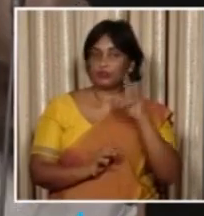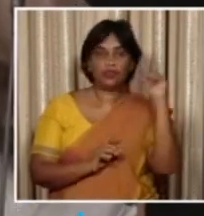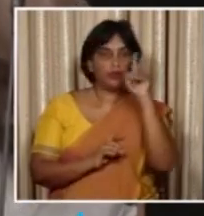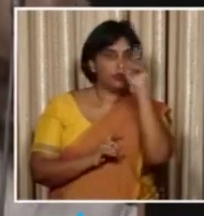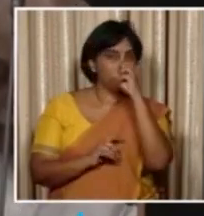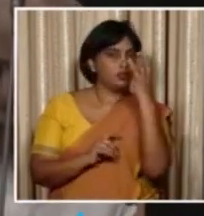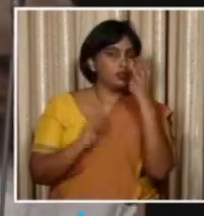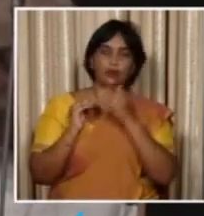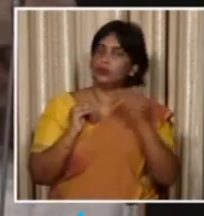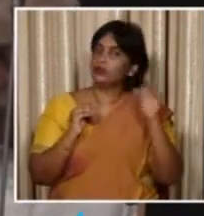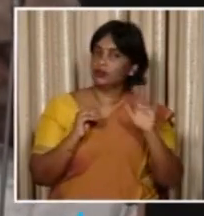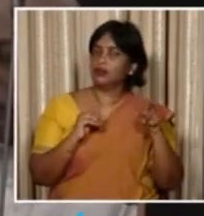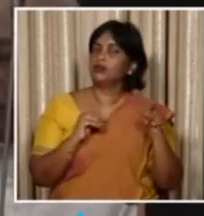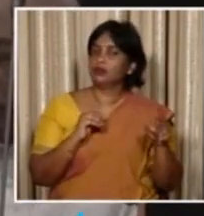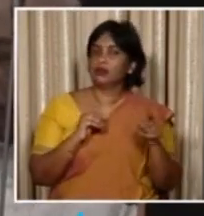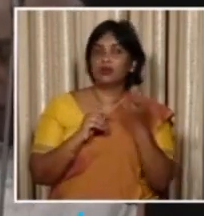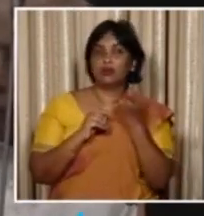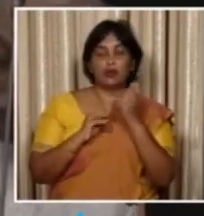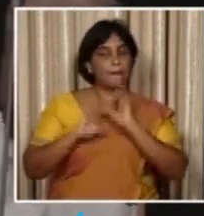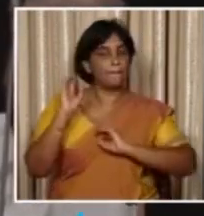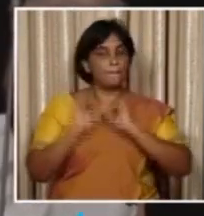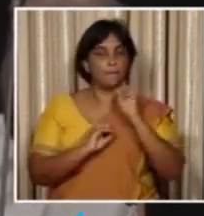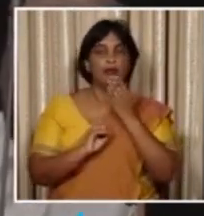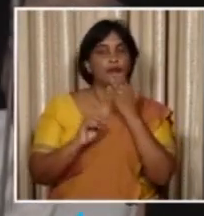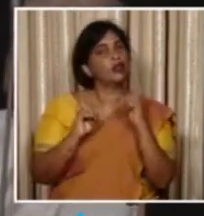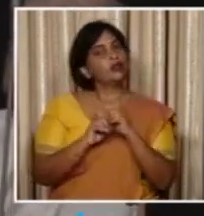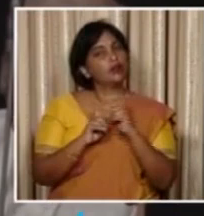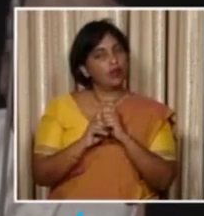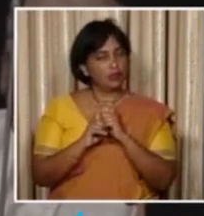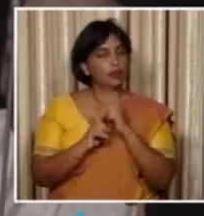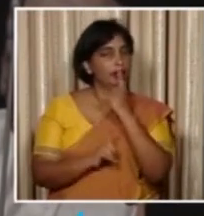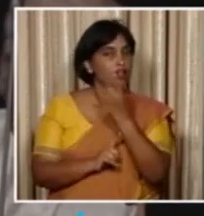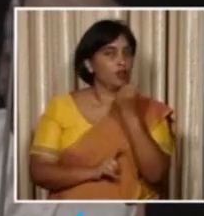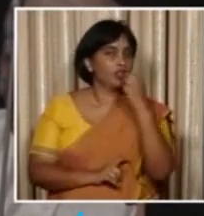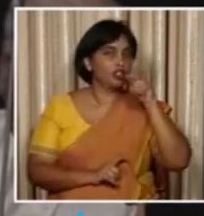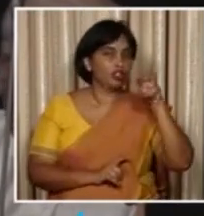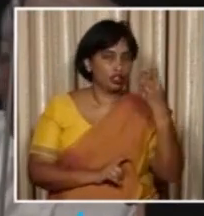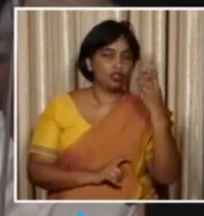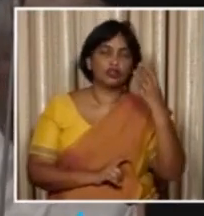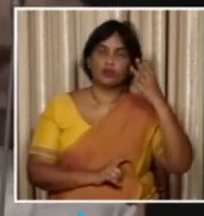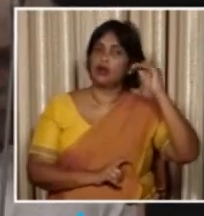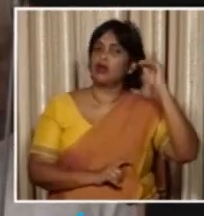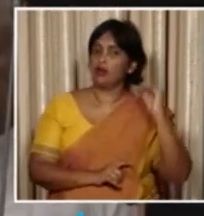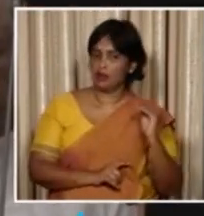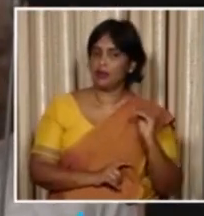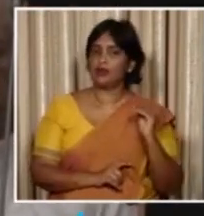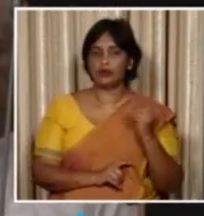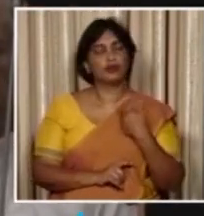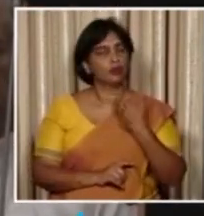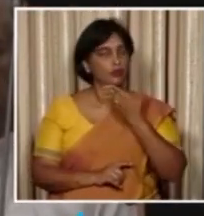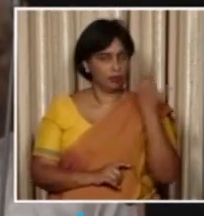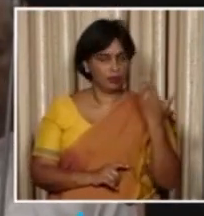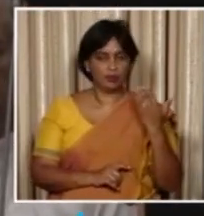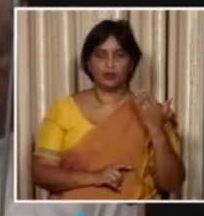ಮಾಸ ತುನವನವಿಟ ವಿನಿಮಯ ಅನುಪಾತೆ ಅಮೆರಿಕನ್ ಡಾಲರ್ ಏಕ ರುಪಿಯಾಲ್ ತುನ್ಸಿಯಕಟ ಅಡ್ಡುಮಟ್ಟಮಕಟ ಗೆನೆಯಮಟ ಅಪಟ